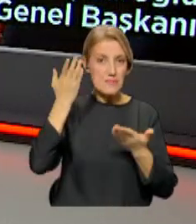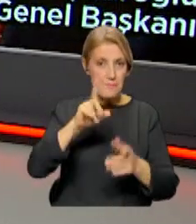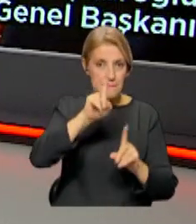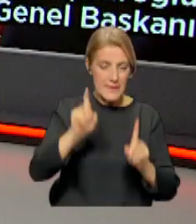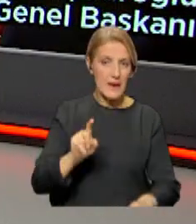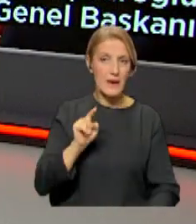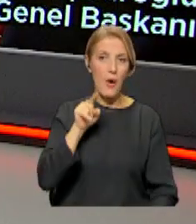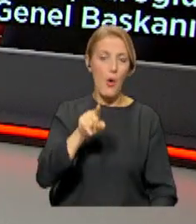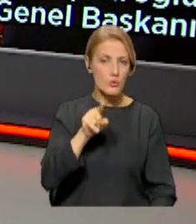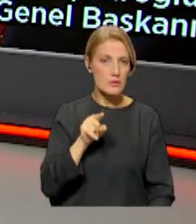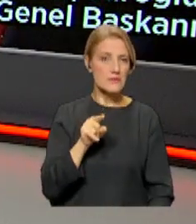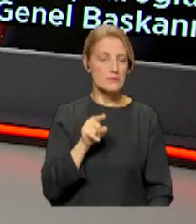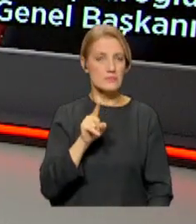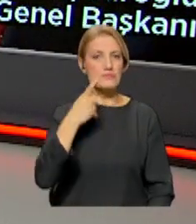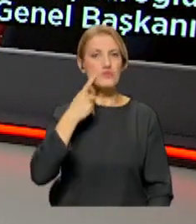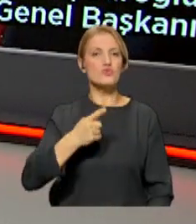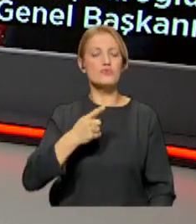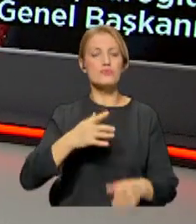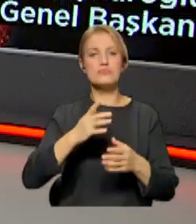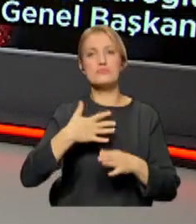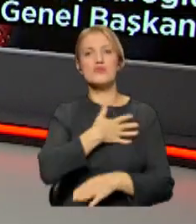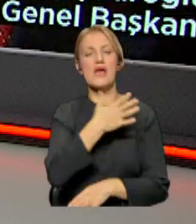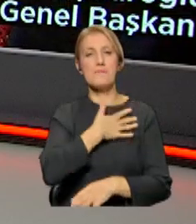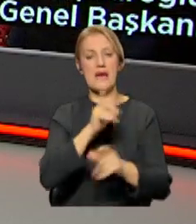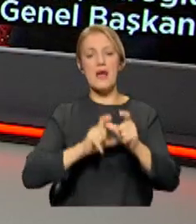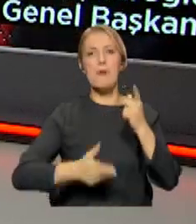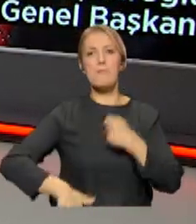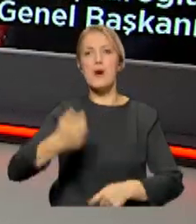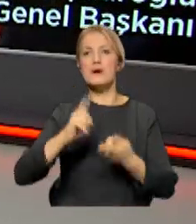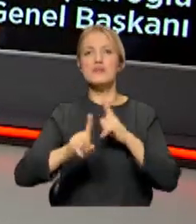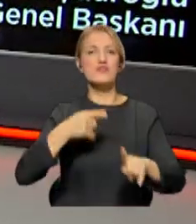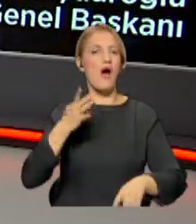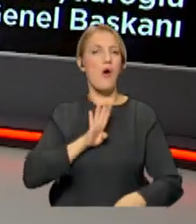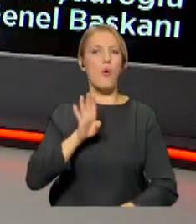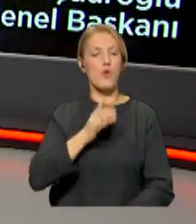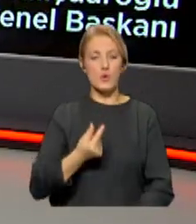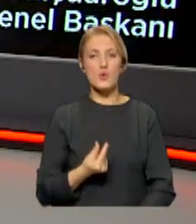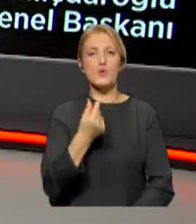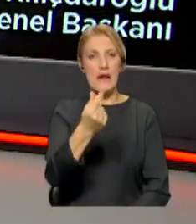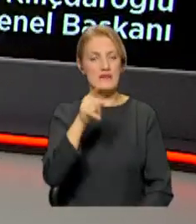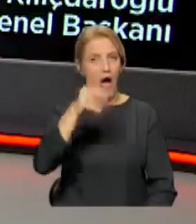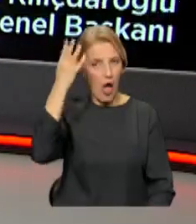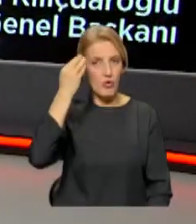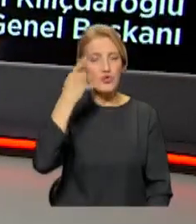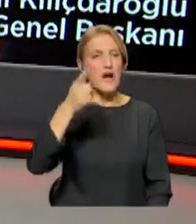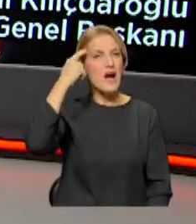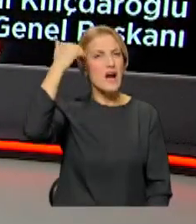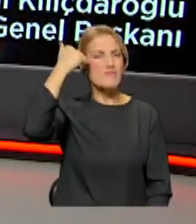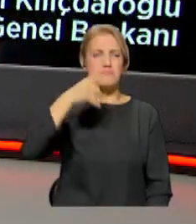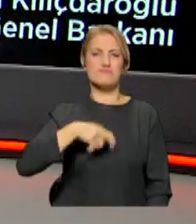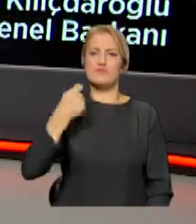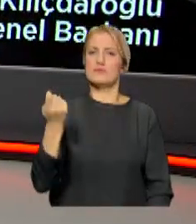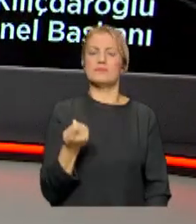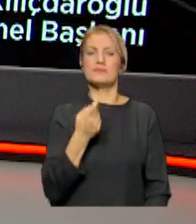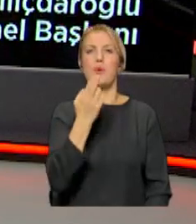mı onu da Cumhuriyet Halk Partisi Genel Başkanı Kemal Kılıçdaroğlu'nun uyarısı ile anlıyoruz demek ki kafalarına göre hareket